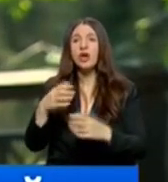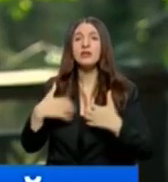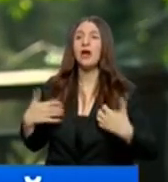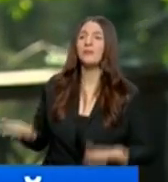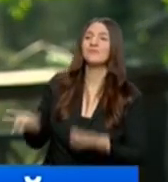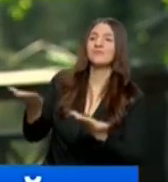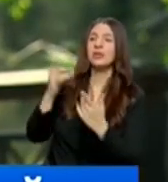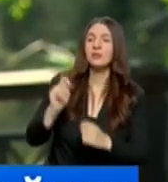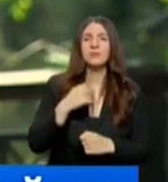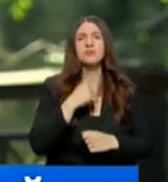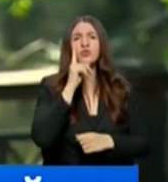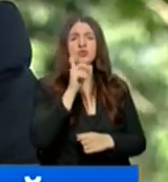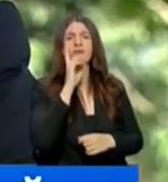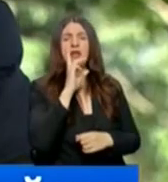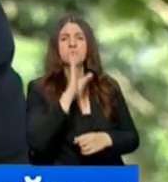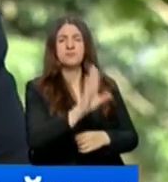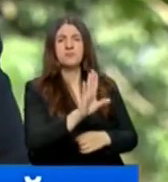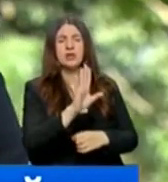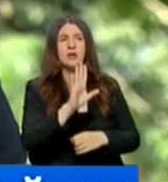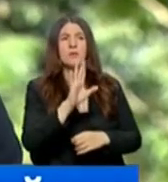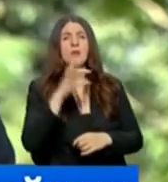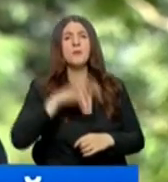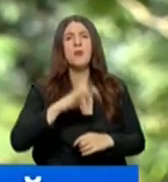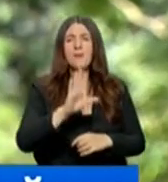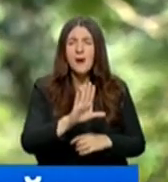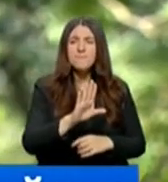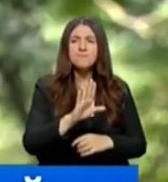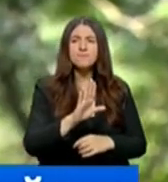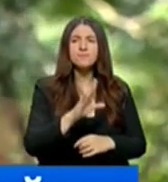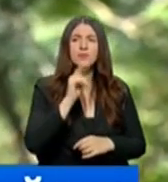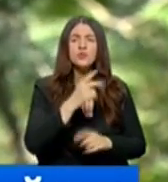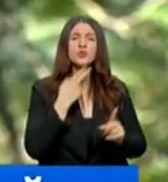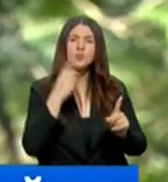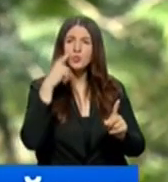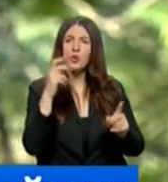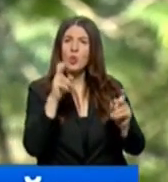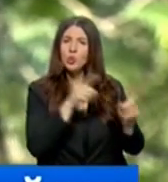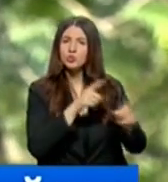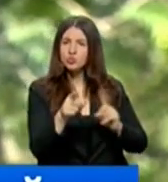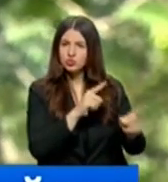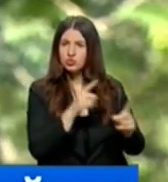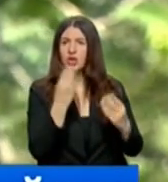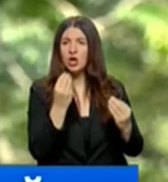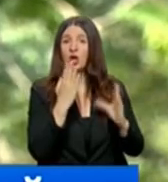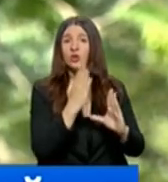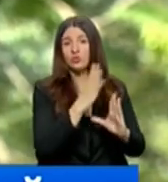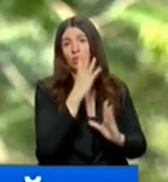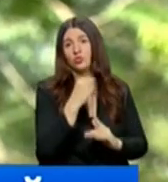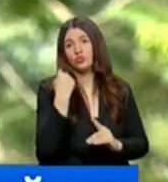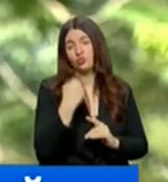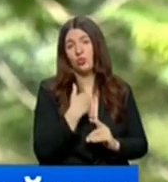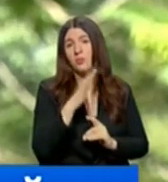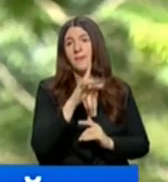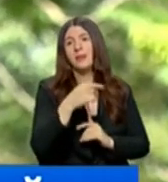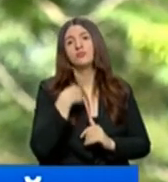ilan ediyor. Bir şey soracağım efendim. Şimdi, fakat bu Rusya-Ukrayna meselesini... Evet. İyi götürdüklerini düşünüyorum.